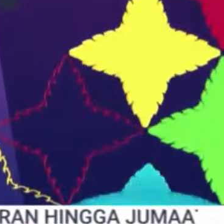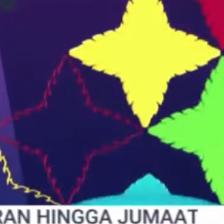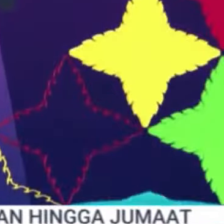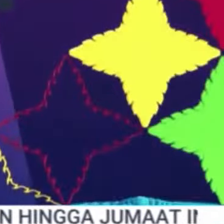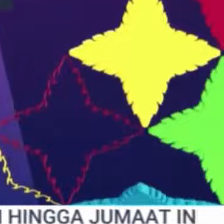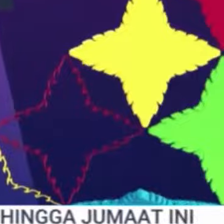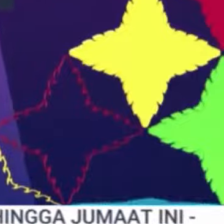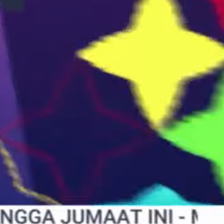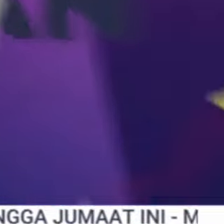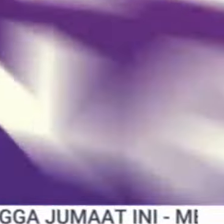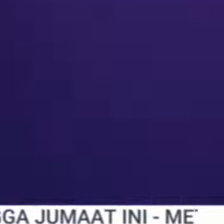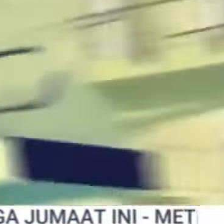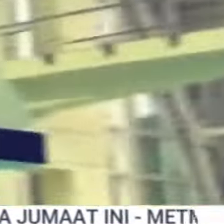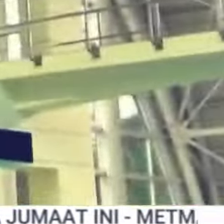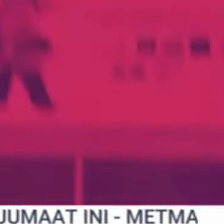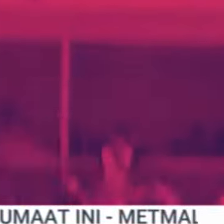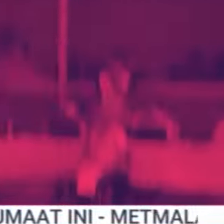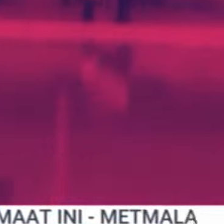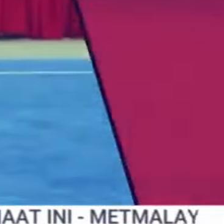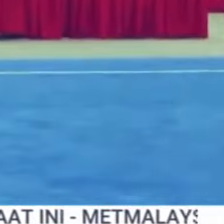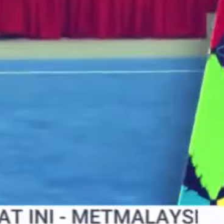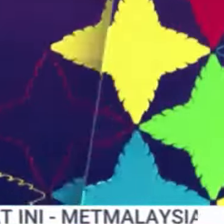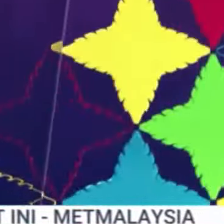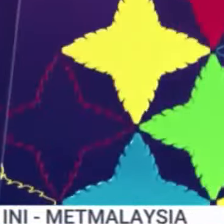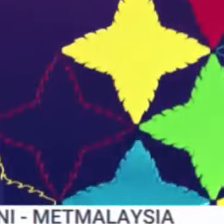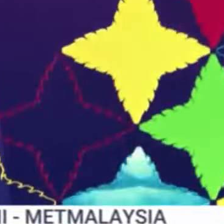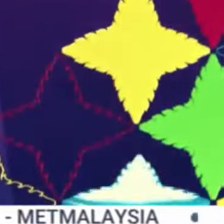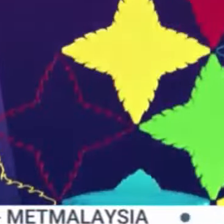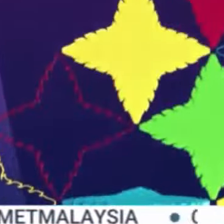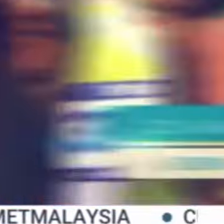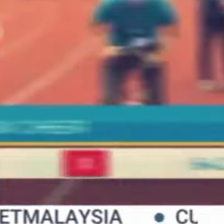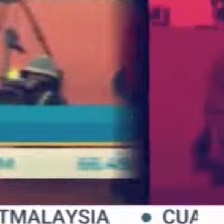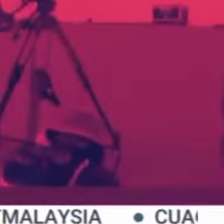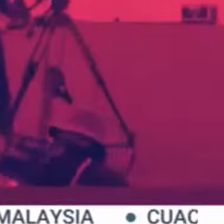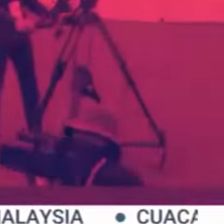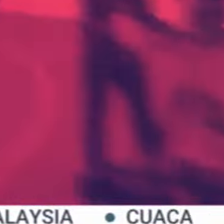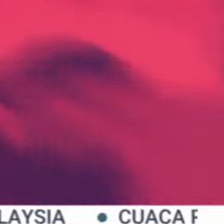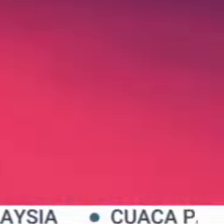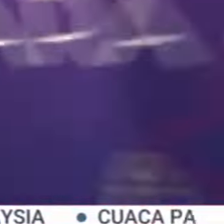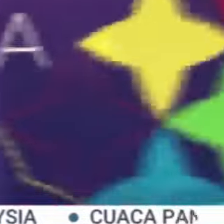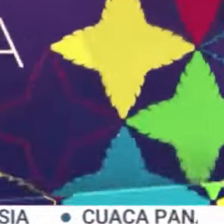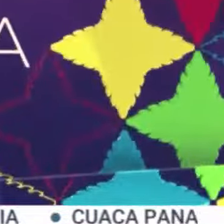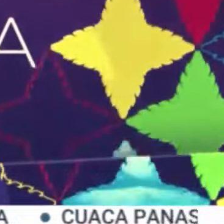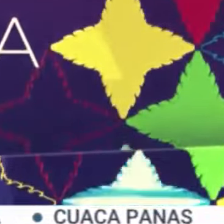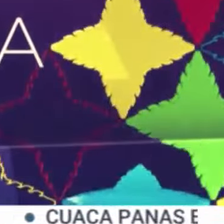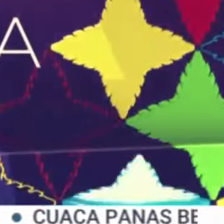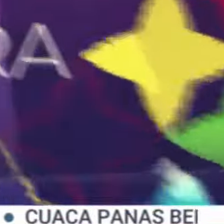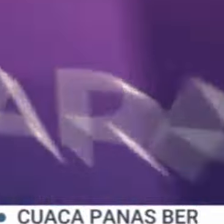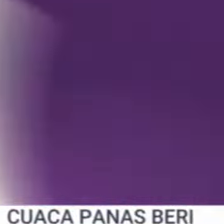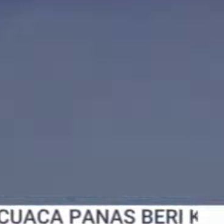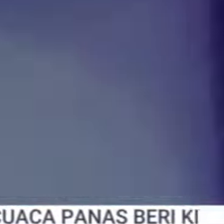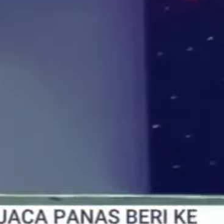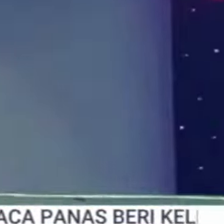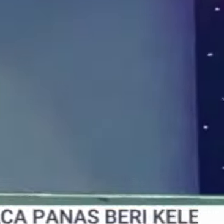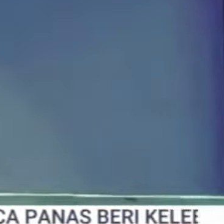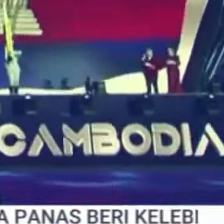Acara Sukan Dui Tahunan yang berprestij di rantau Asia Tenggara.